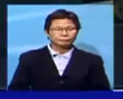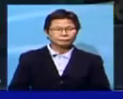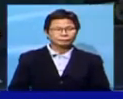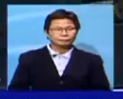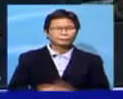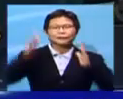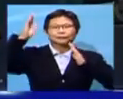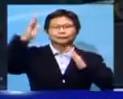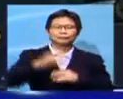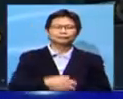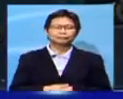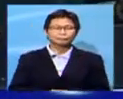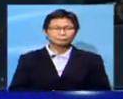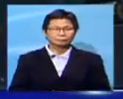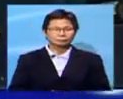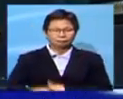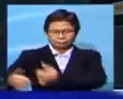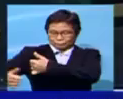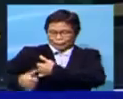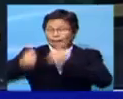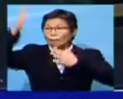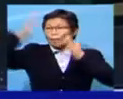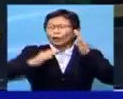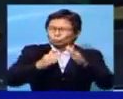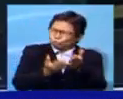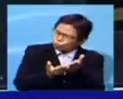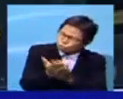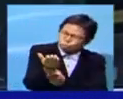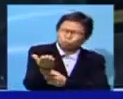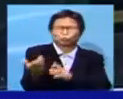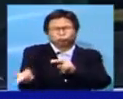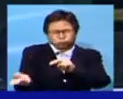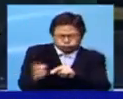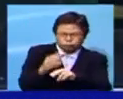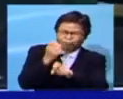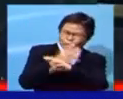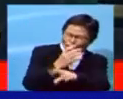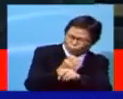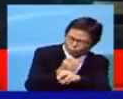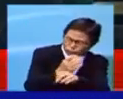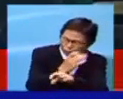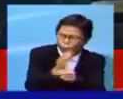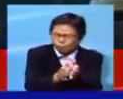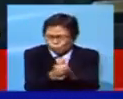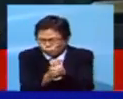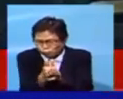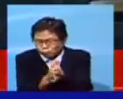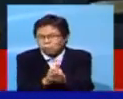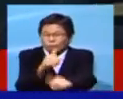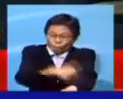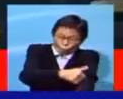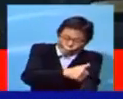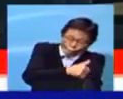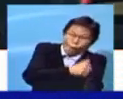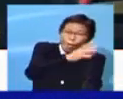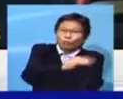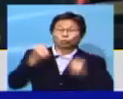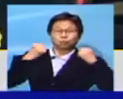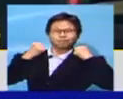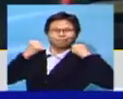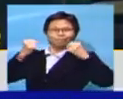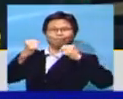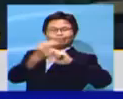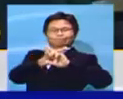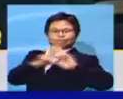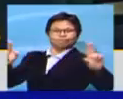Malaysia hendaklah terus melipat gandakan segala daya dan usaha untuk memperkasakan tahap siap